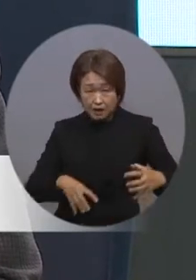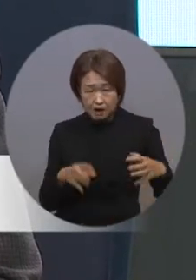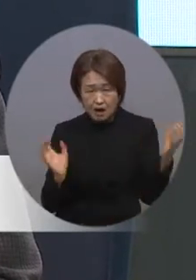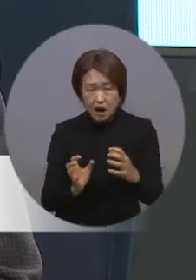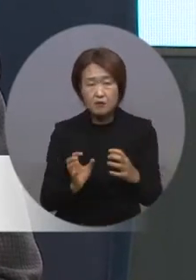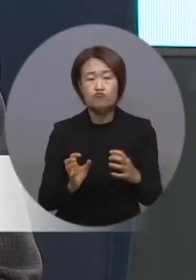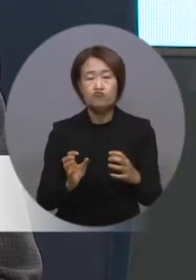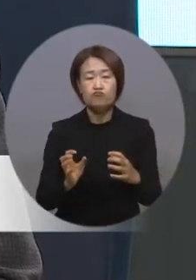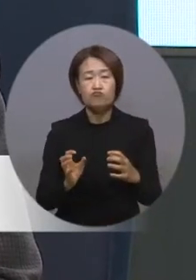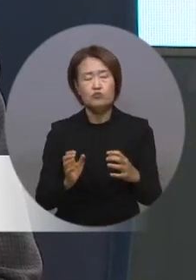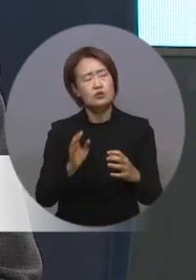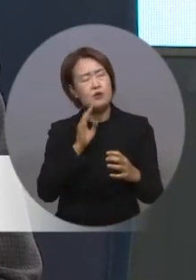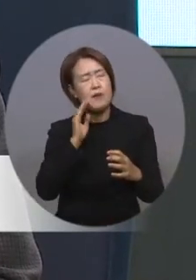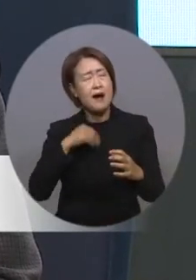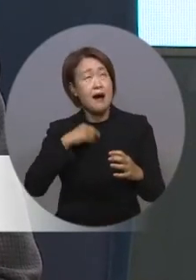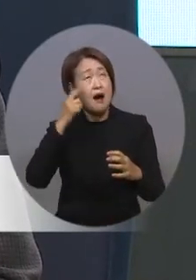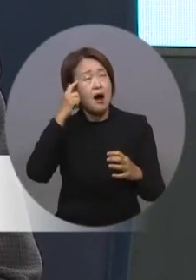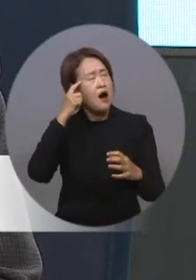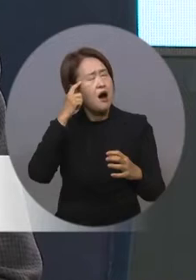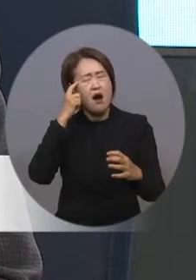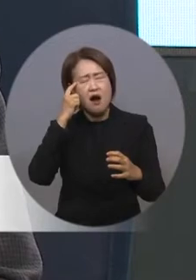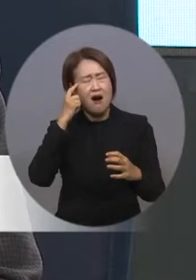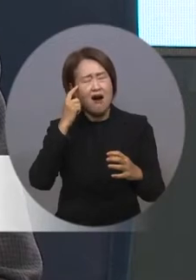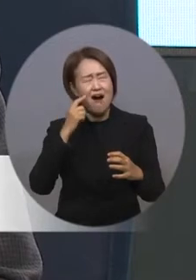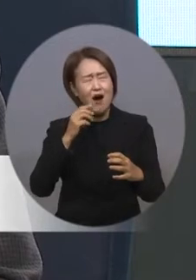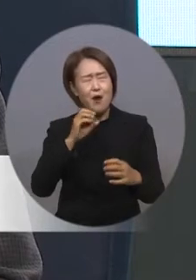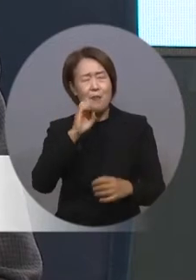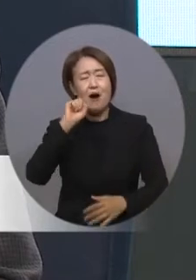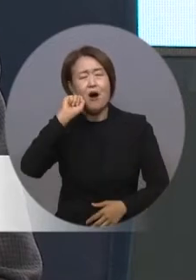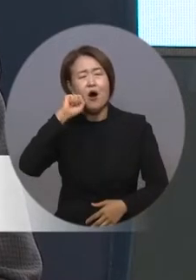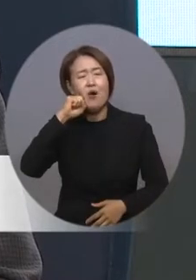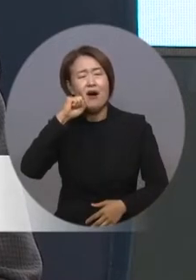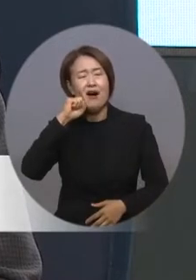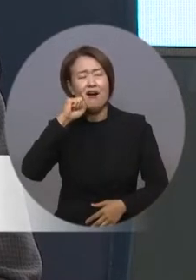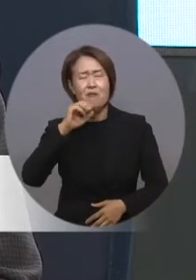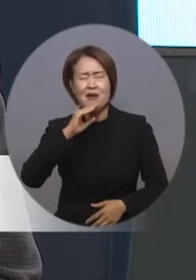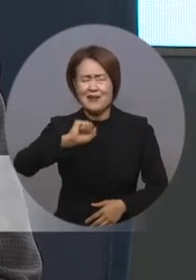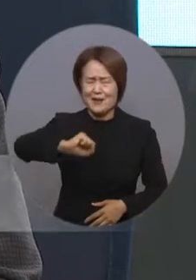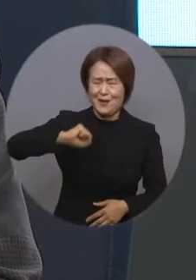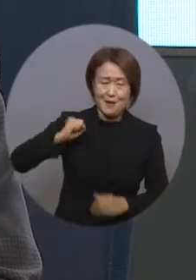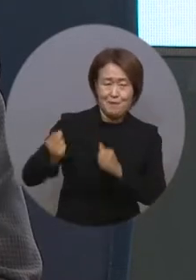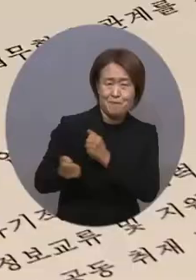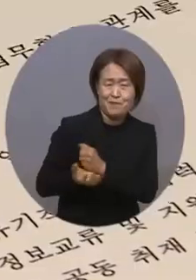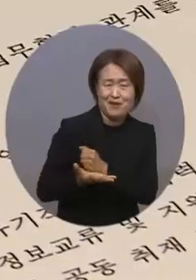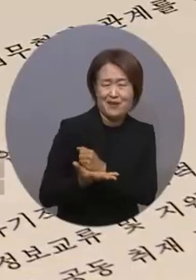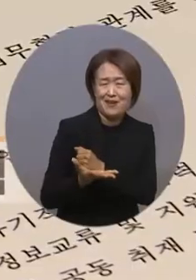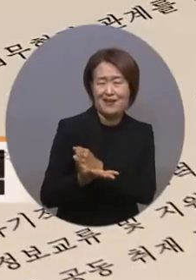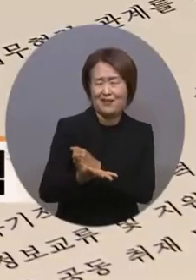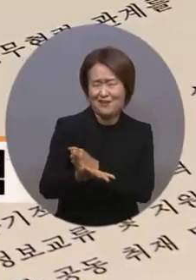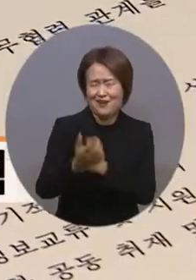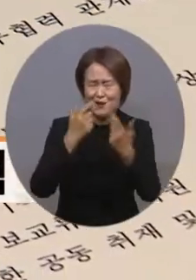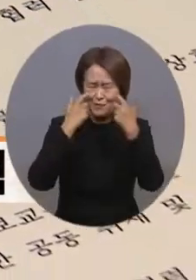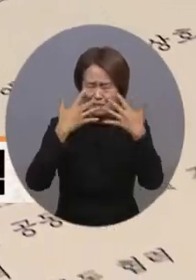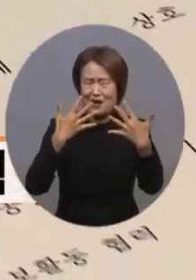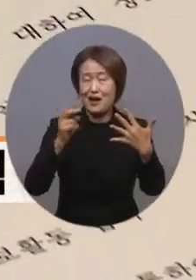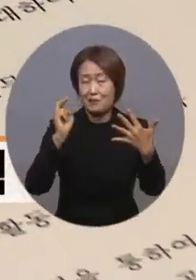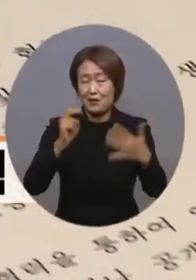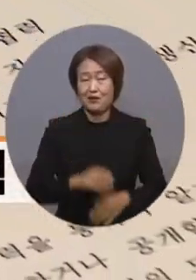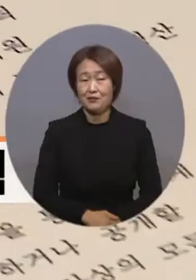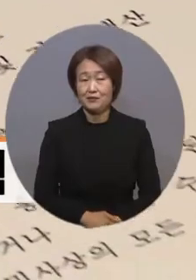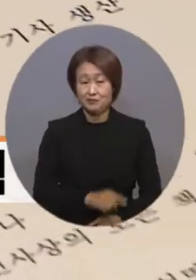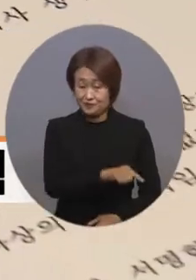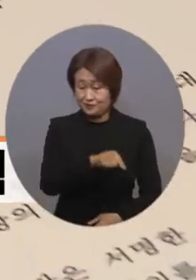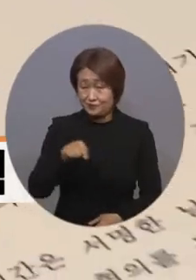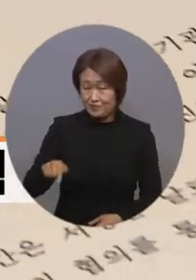굉장한 상상 이상의 무서운 시너지 효과가 나타나리라고 저는 생각을 합니다. 앞으로 두 기관은